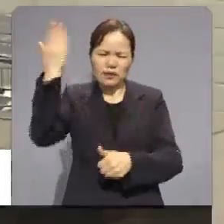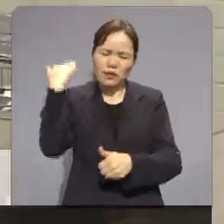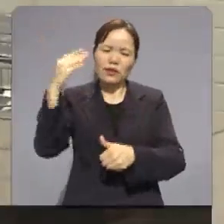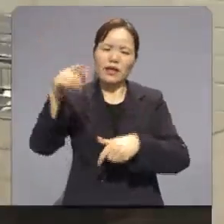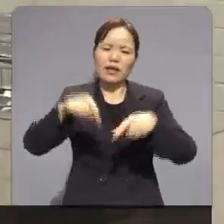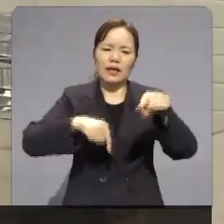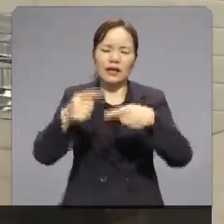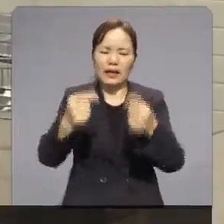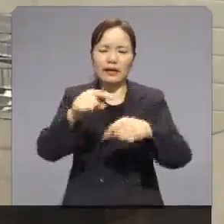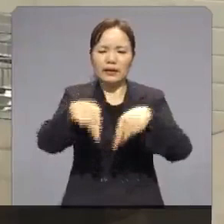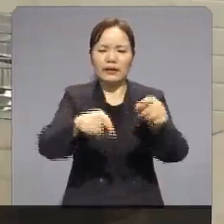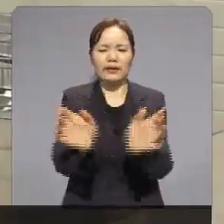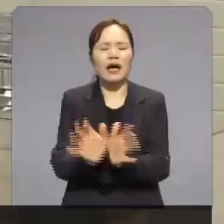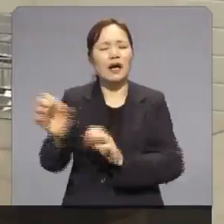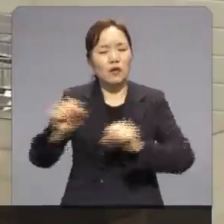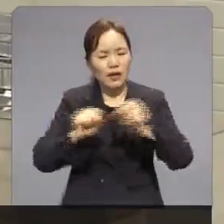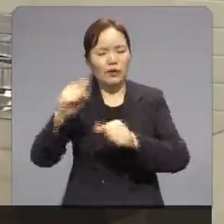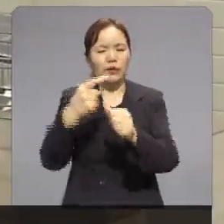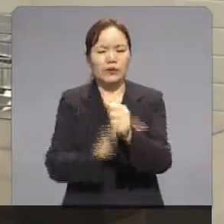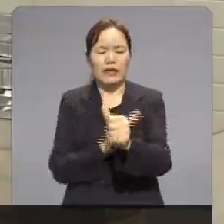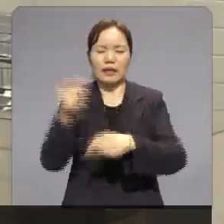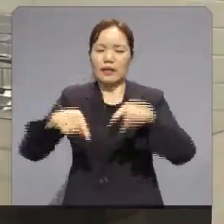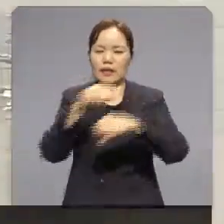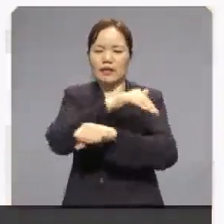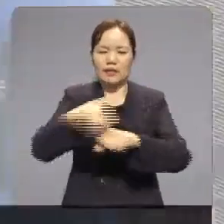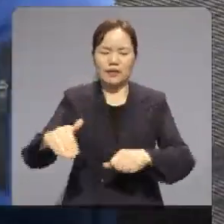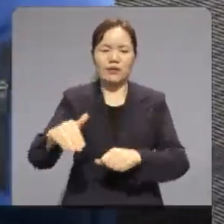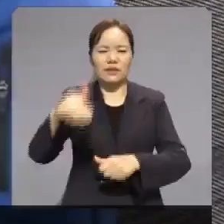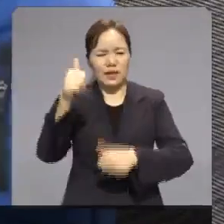대한 비난보다는 정책 대결로